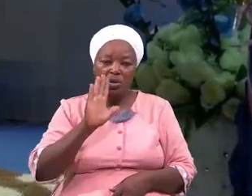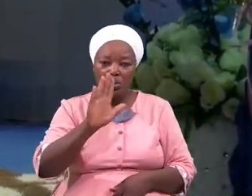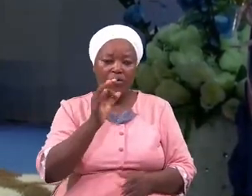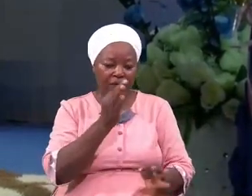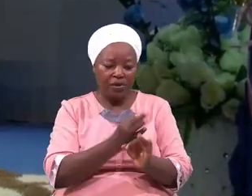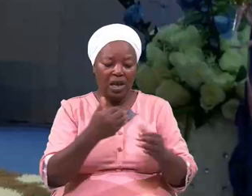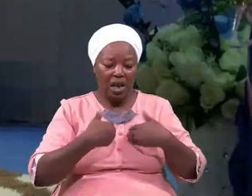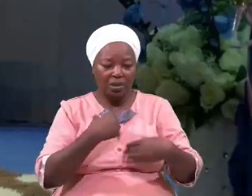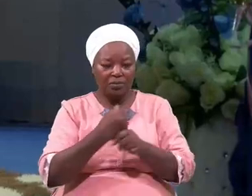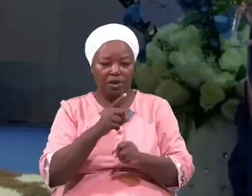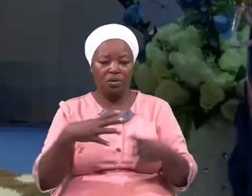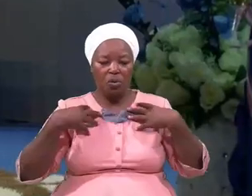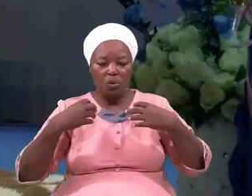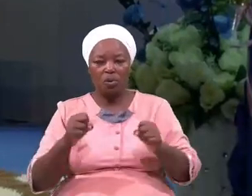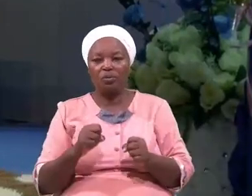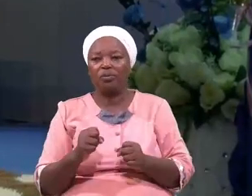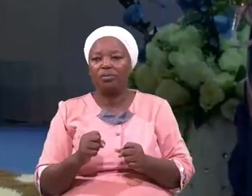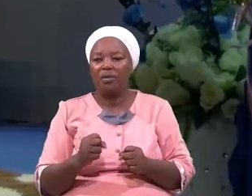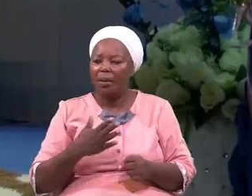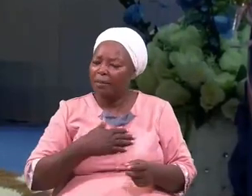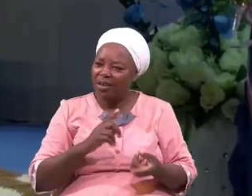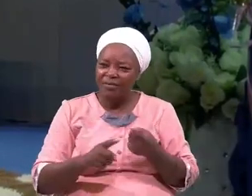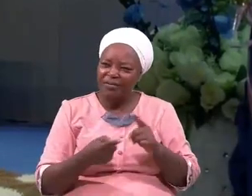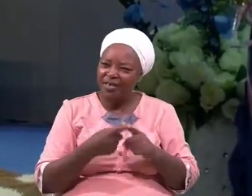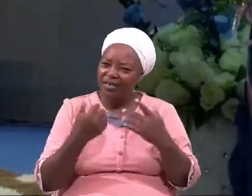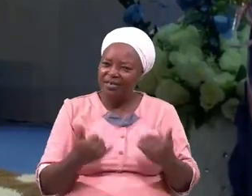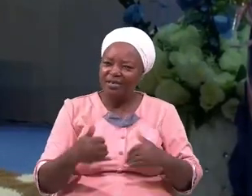Ta foi t'a guéri, t'a sauvé.